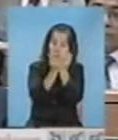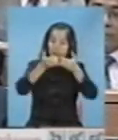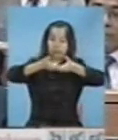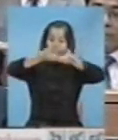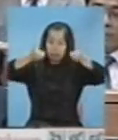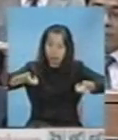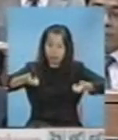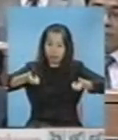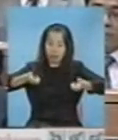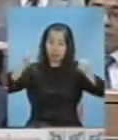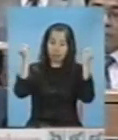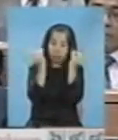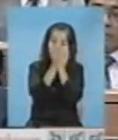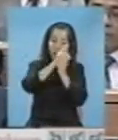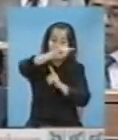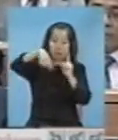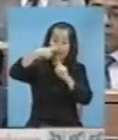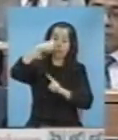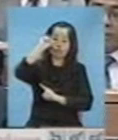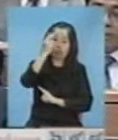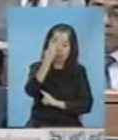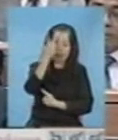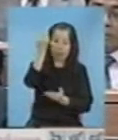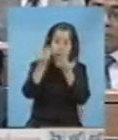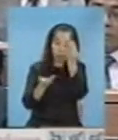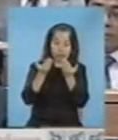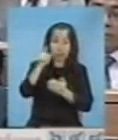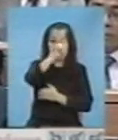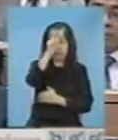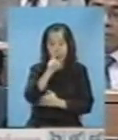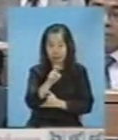กและวิกฤตรอบใหม่ของประเทศโดยไม่จำเป็น